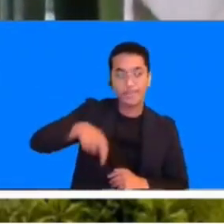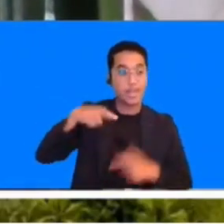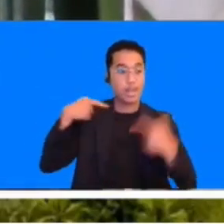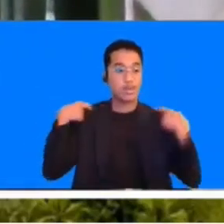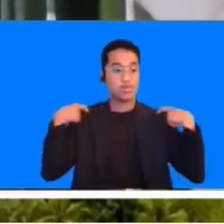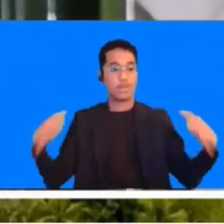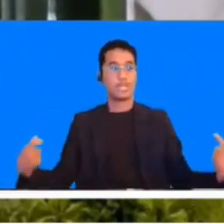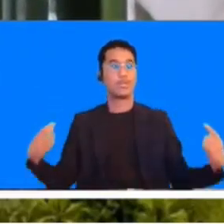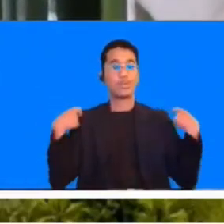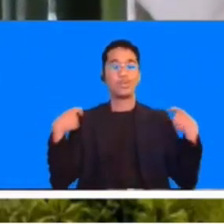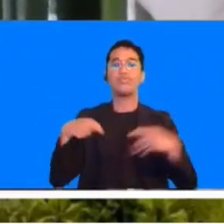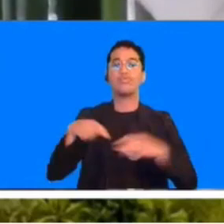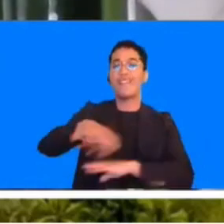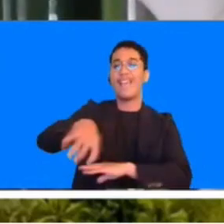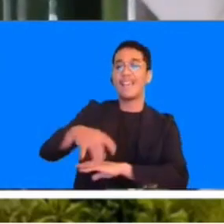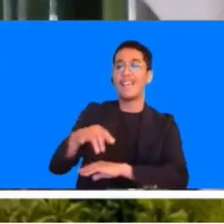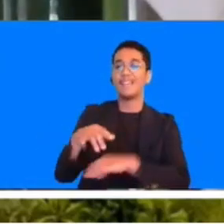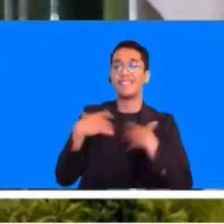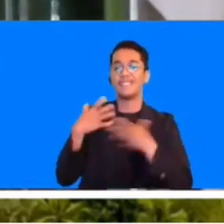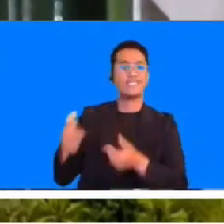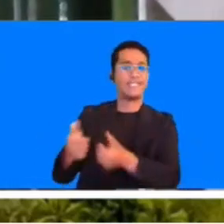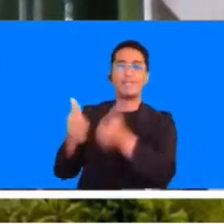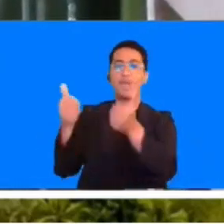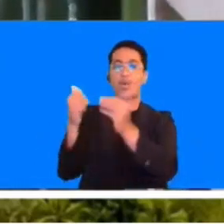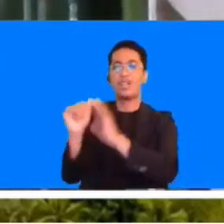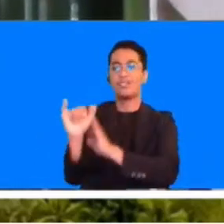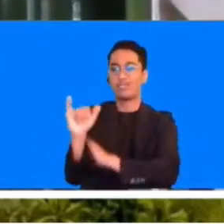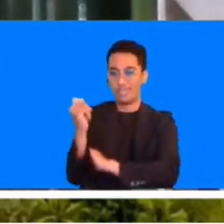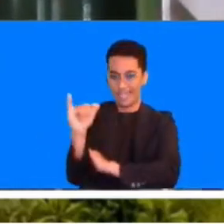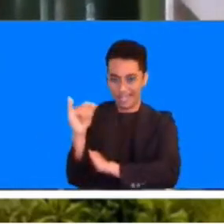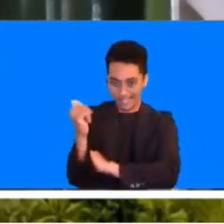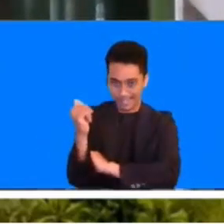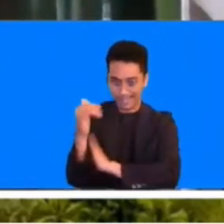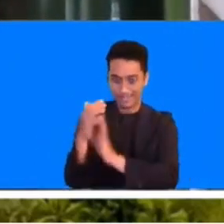Gubernur Daerah Istimewa Yogyakarta,